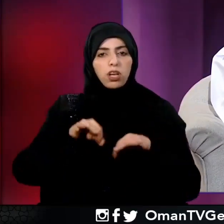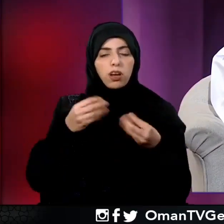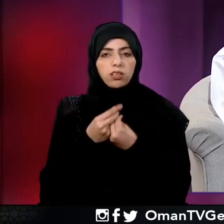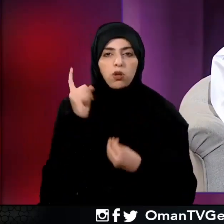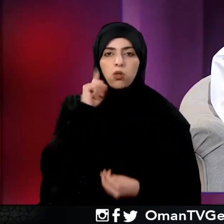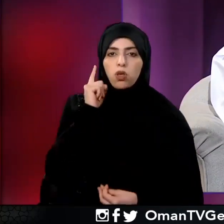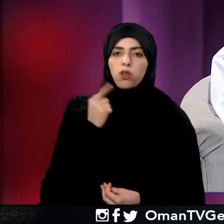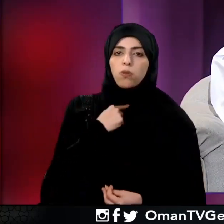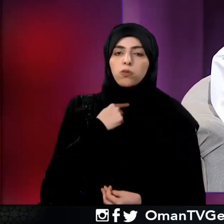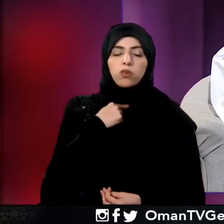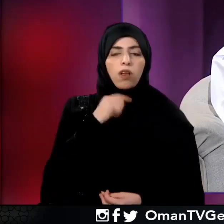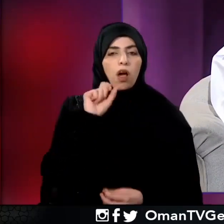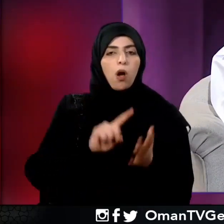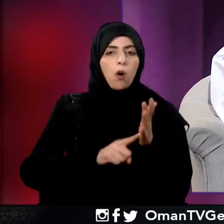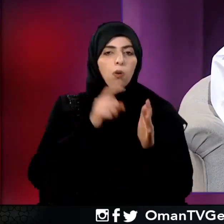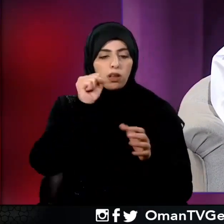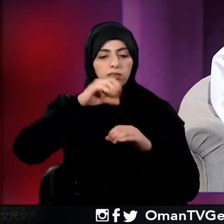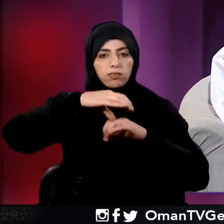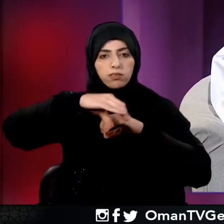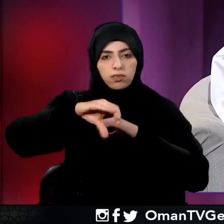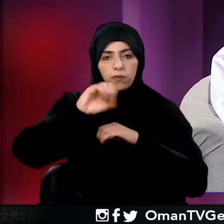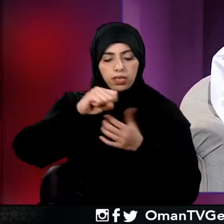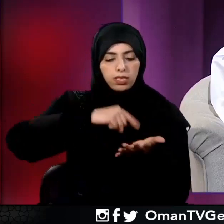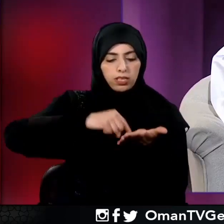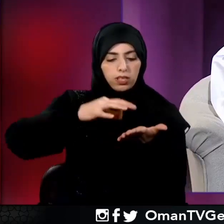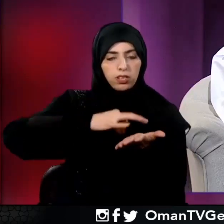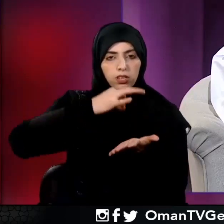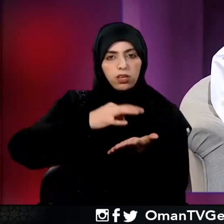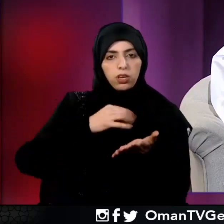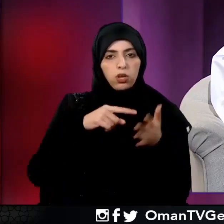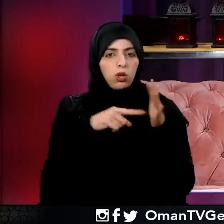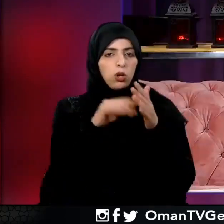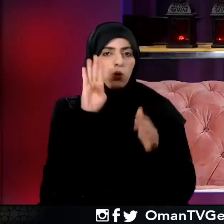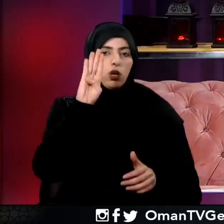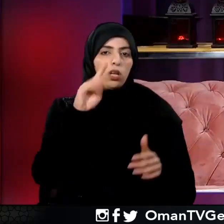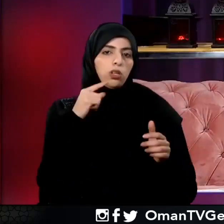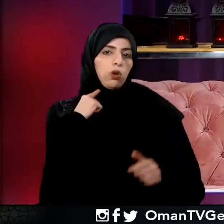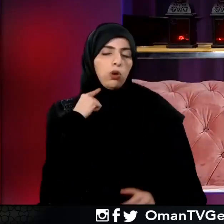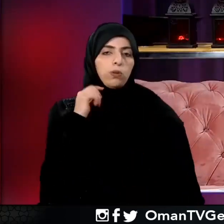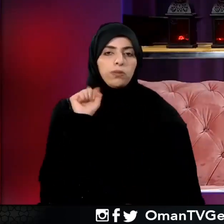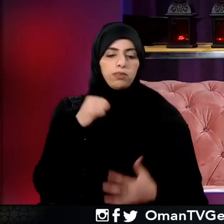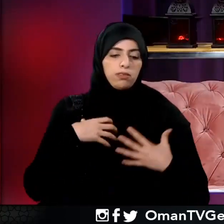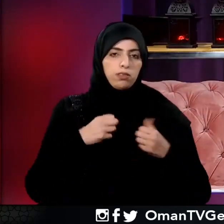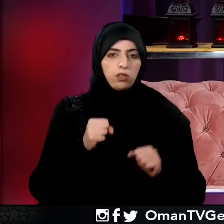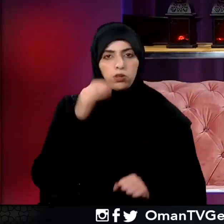أذن أنف وحنجرة بقسم الجراحة بكلية الطب والعلوم الصحية. شكرا جزيلا لك دكتور. شكرا أستاذ سهى، شكرا على هذا اللقاء.